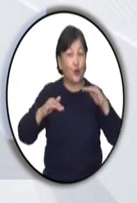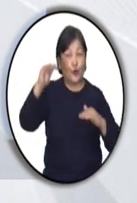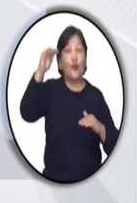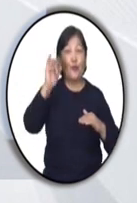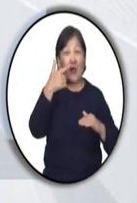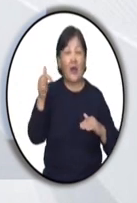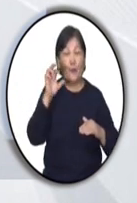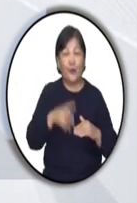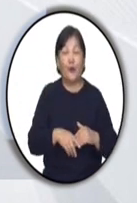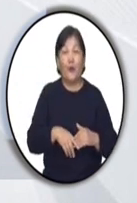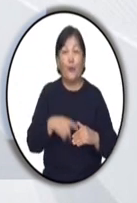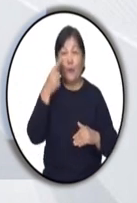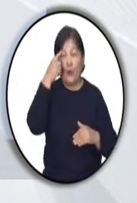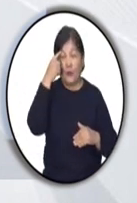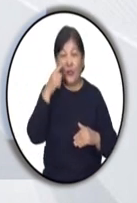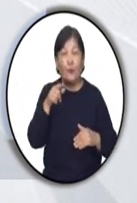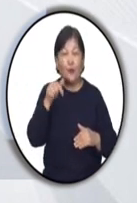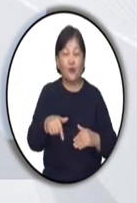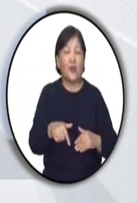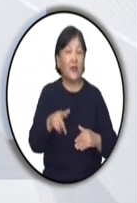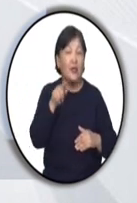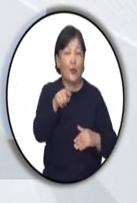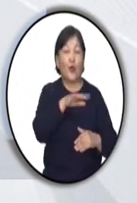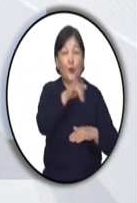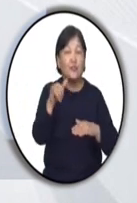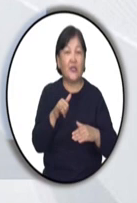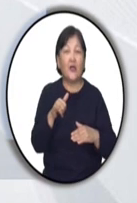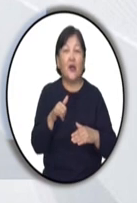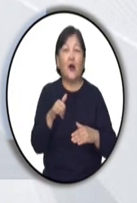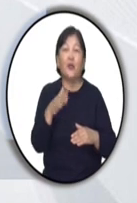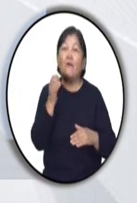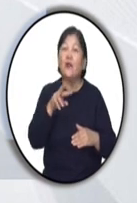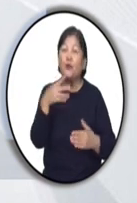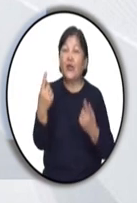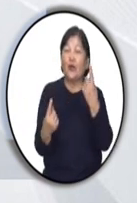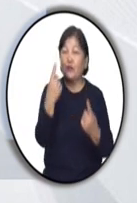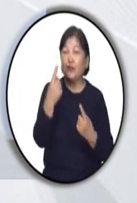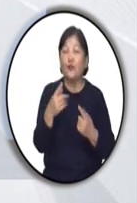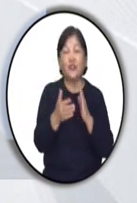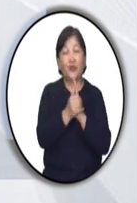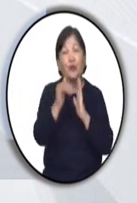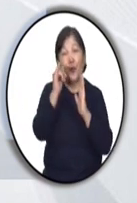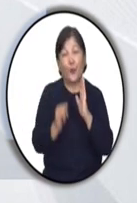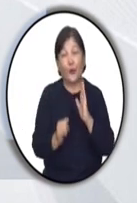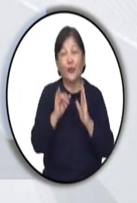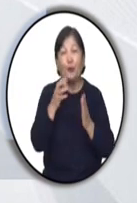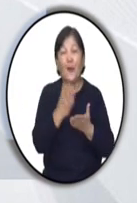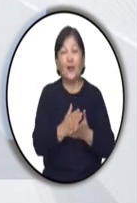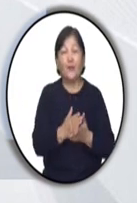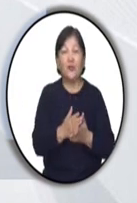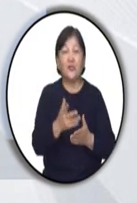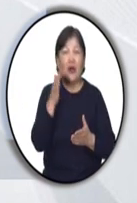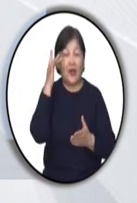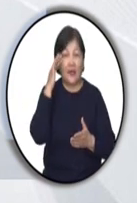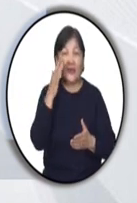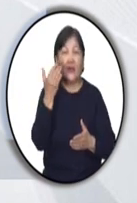ер нь валютын хаш хинт өндөр байгаад байх юм бол тухайн улсын экспортын өсөлтөд шатрыг сулруулдаг юм байна. За тэгээд энэ байдал маань бол